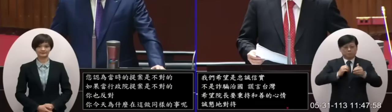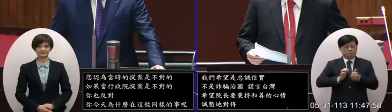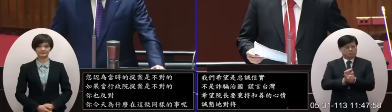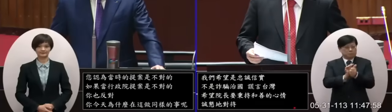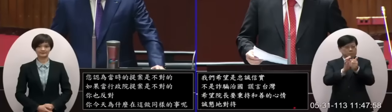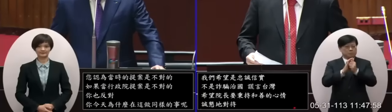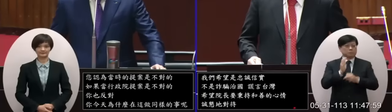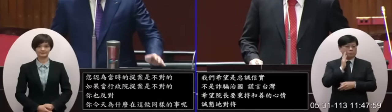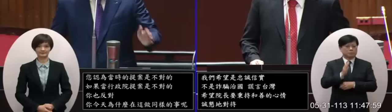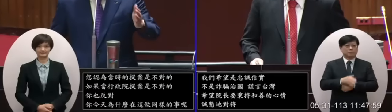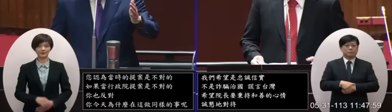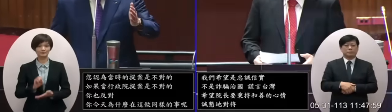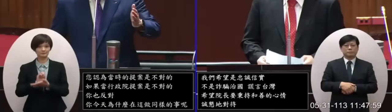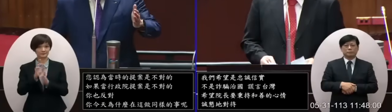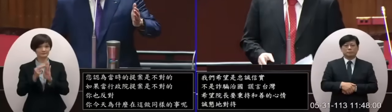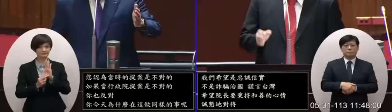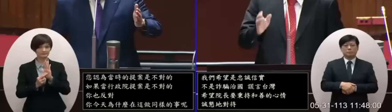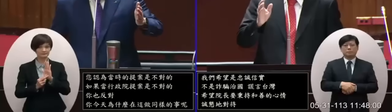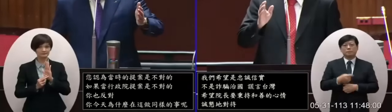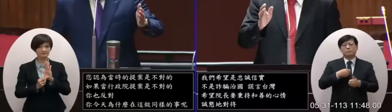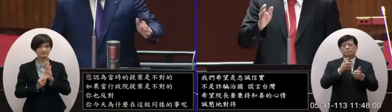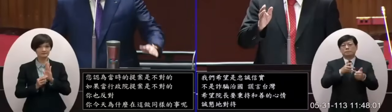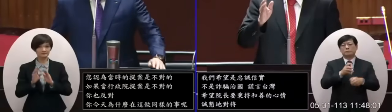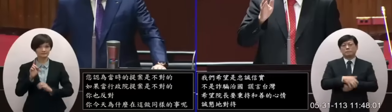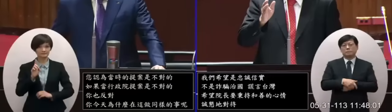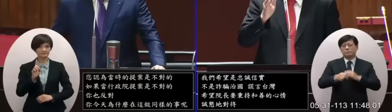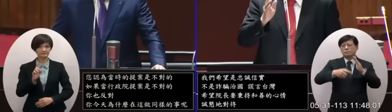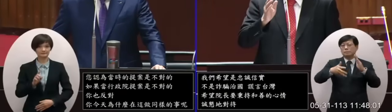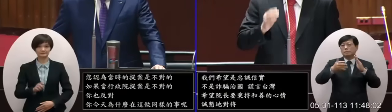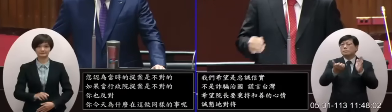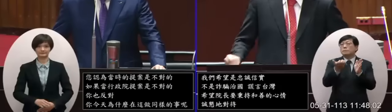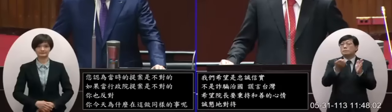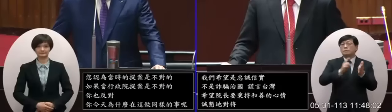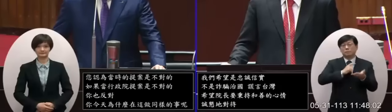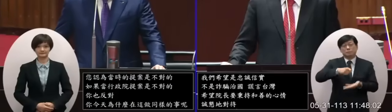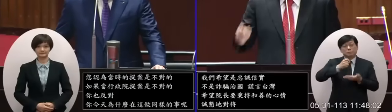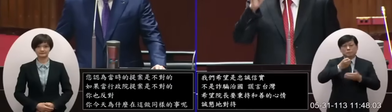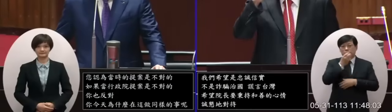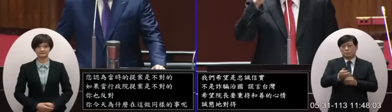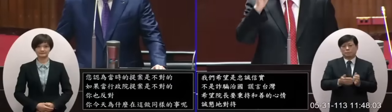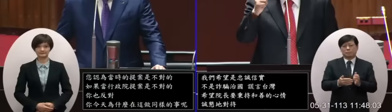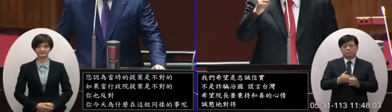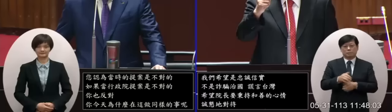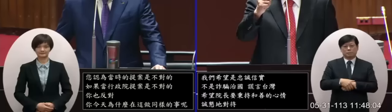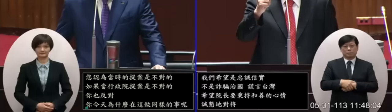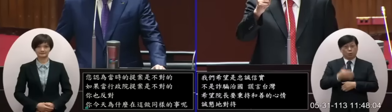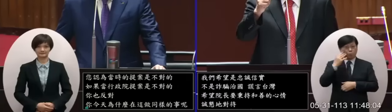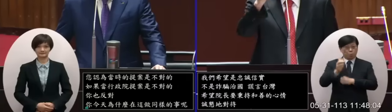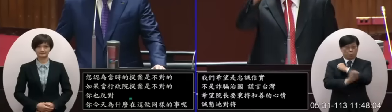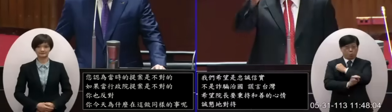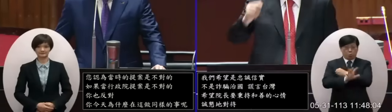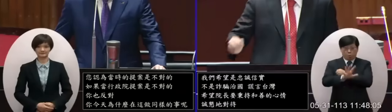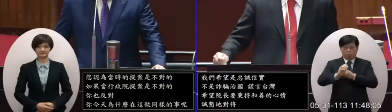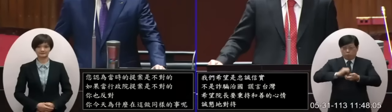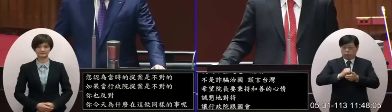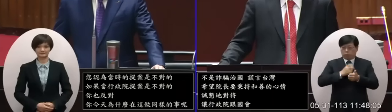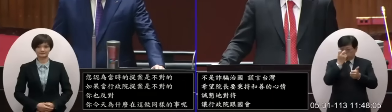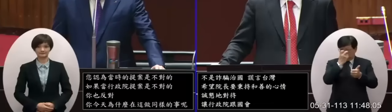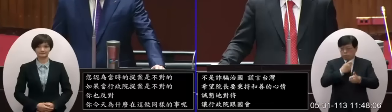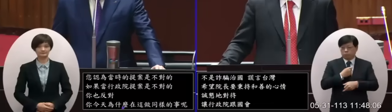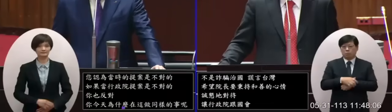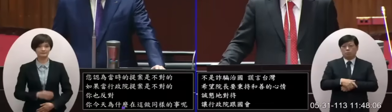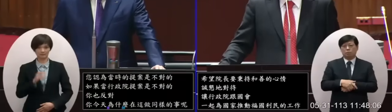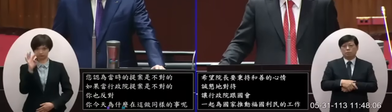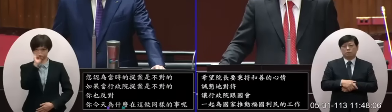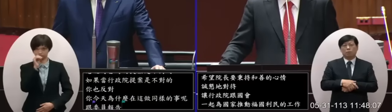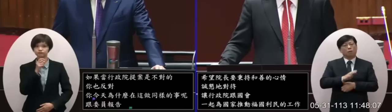工作。 跟委员报告，有一点我跟你一样的， 请问一下院长，刚刚你也讲了，有弊案是不是应该要查？ 当